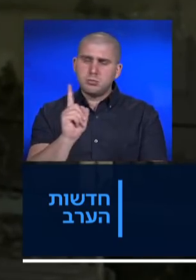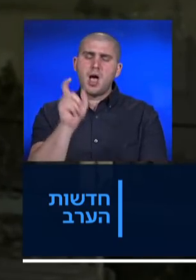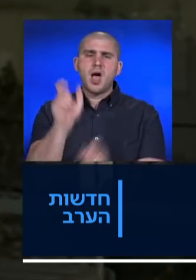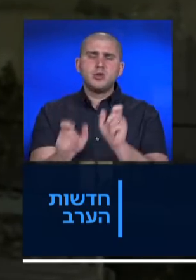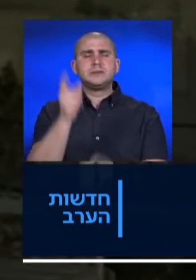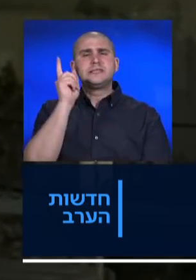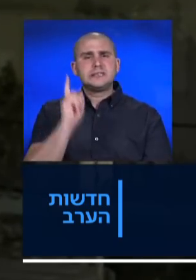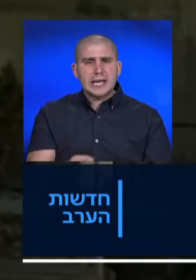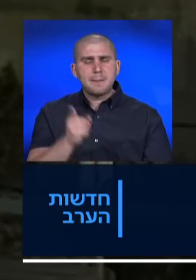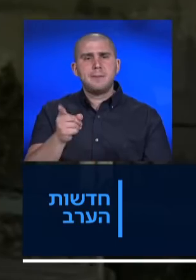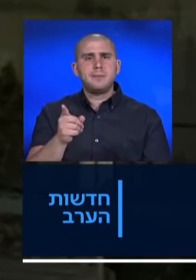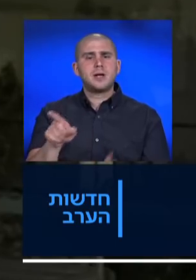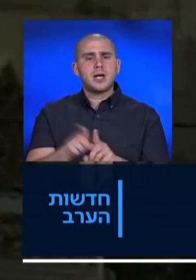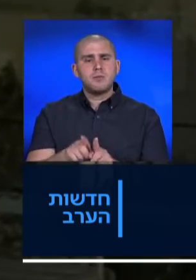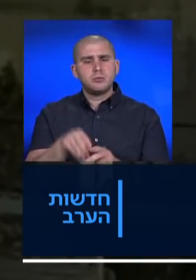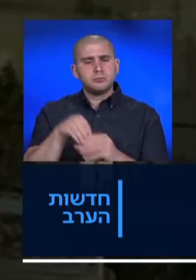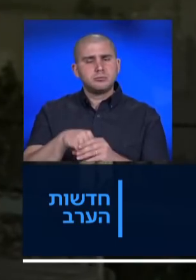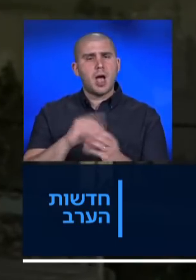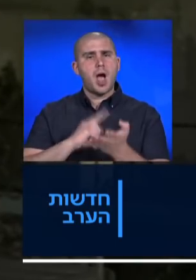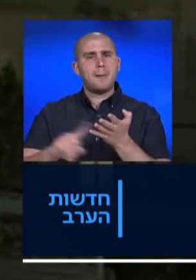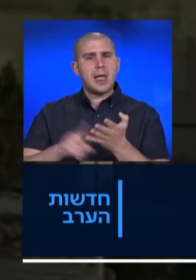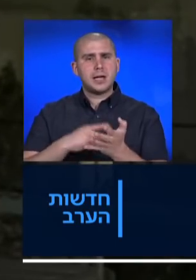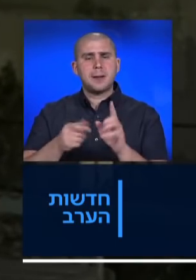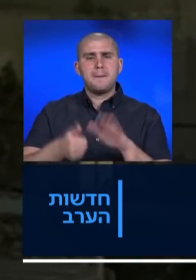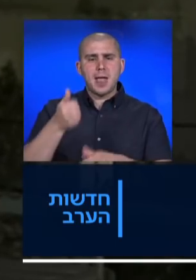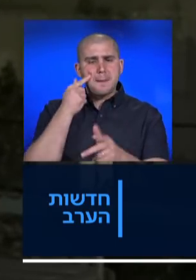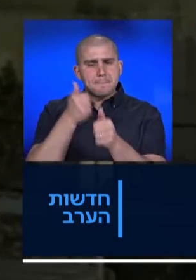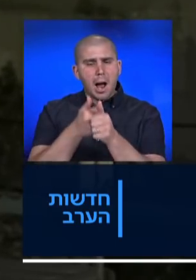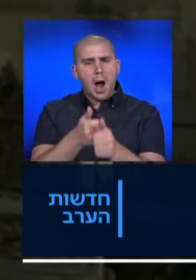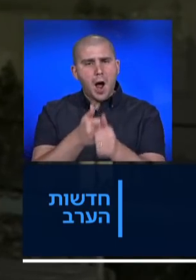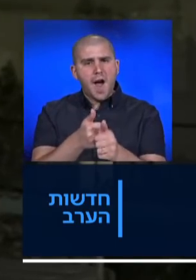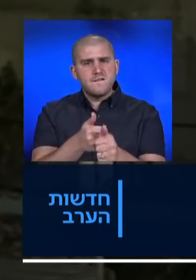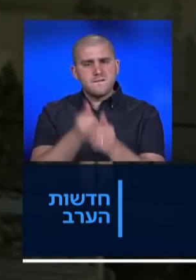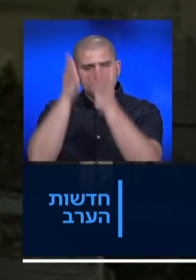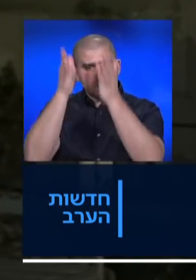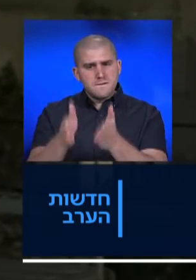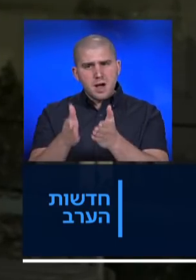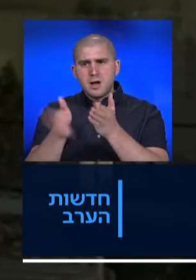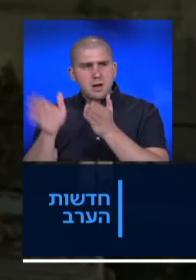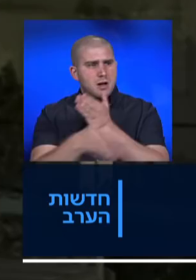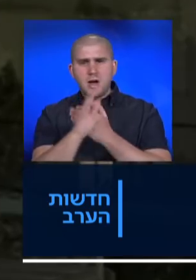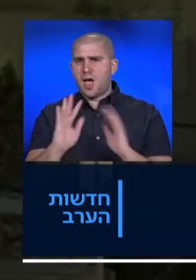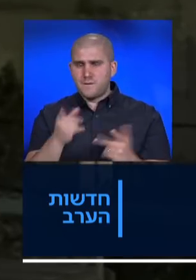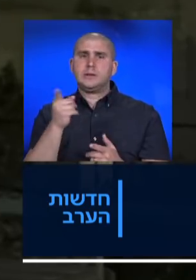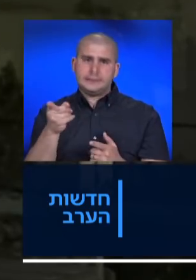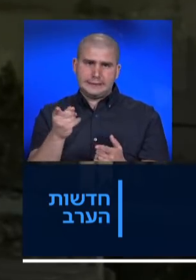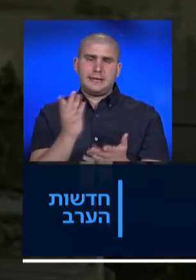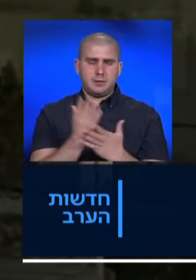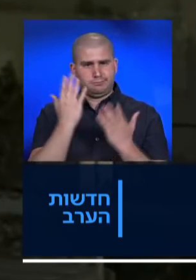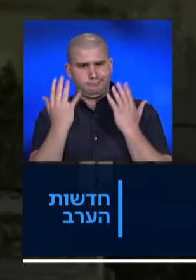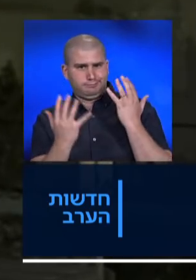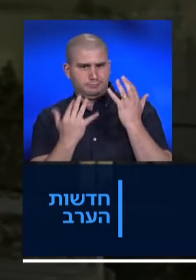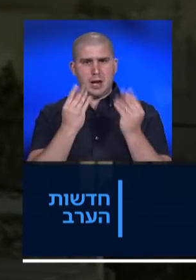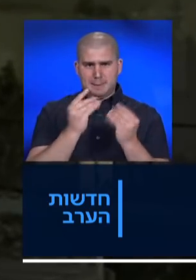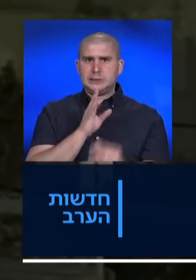להיות חלק מאפליקציה שתנהל למעשה מעקב אחר איפה שהם נמצאים. זה כמובן מעלה כלל סוגיות משפטיות, אבל